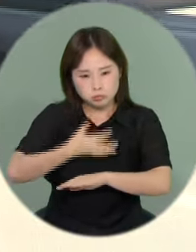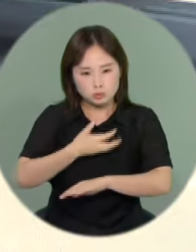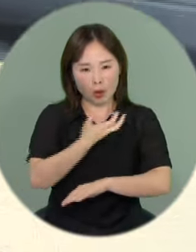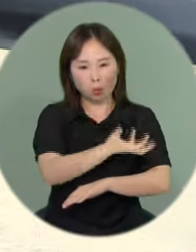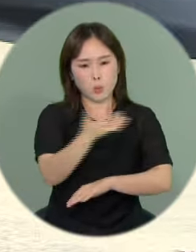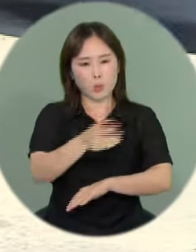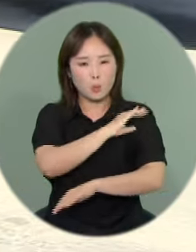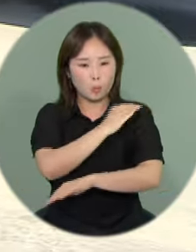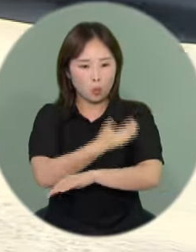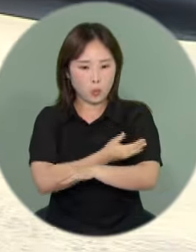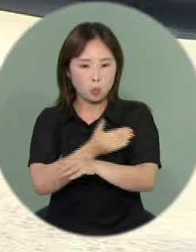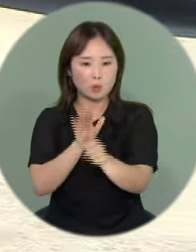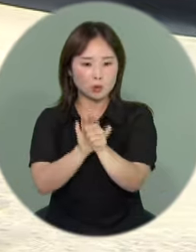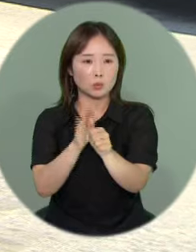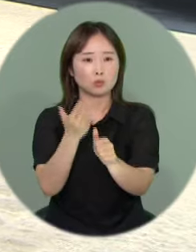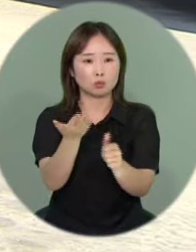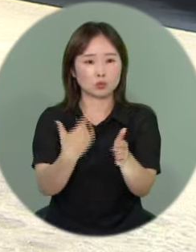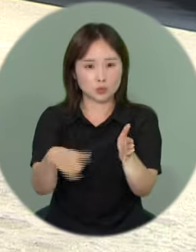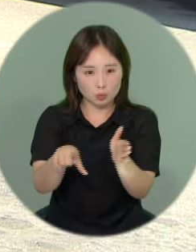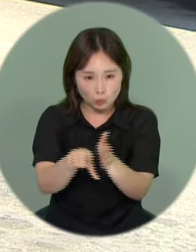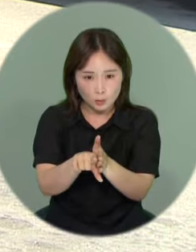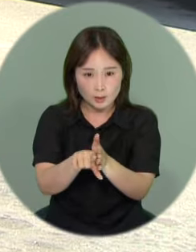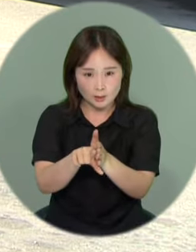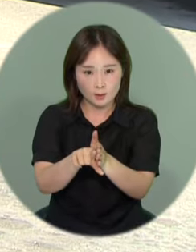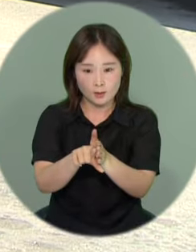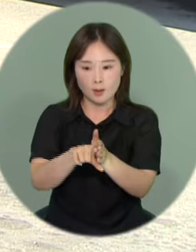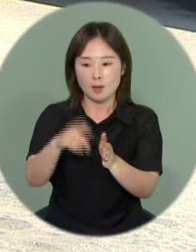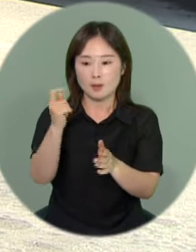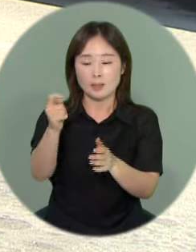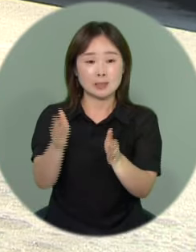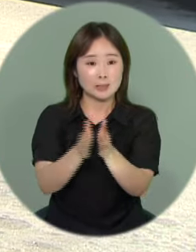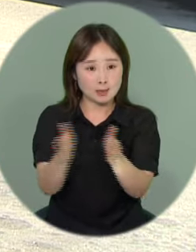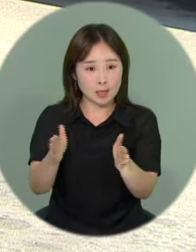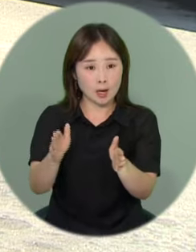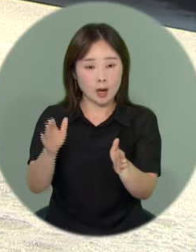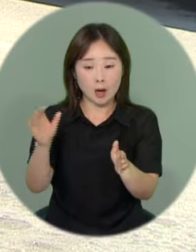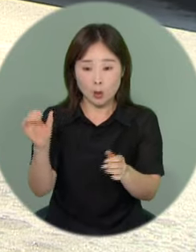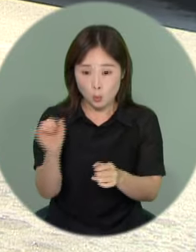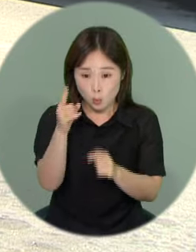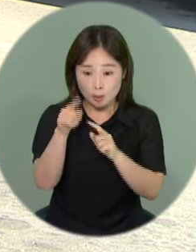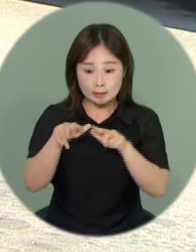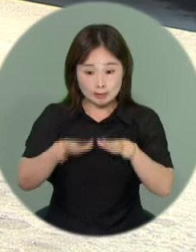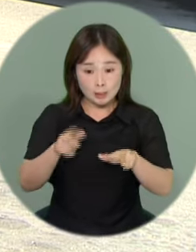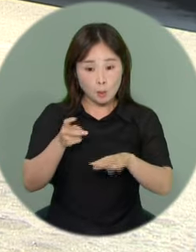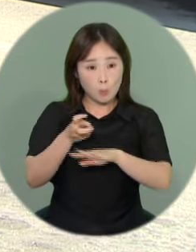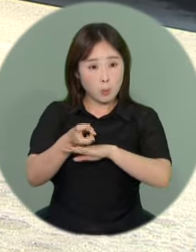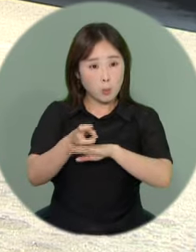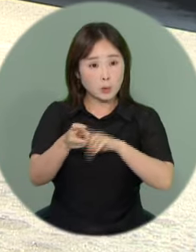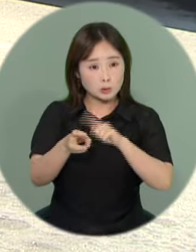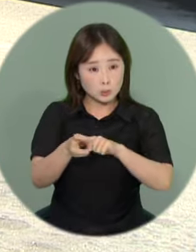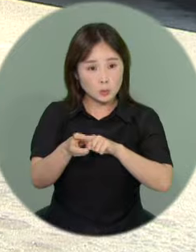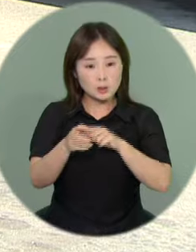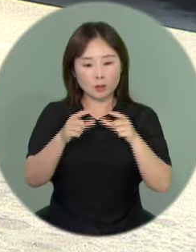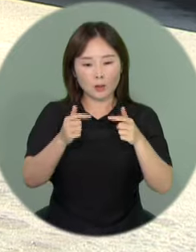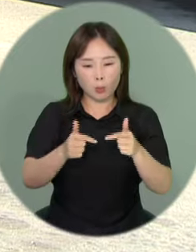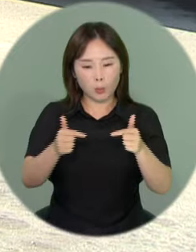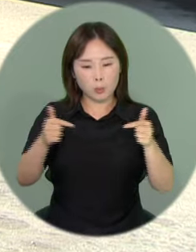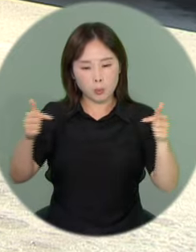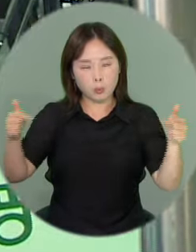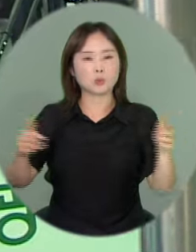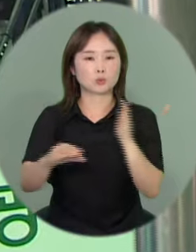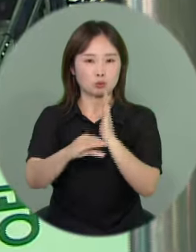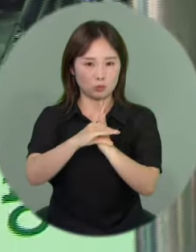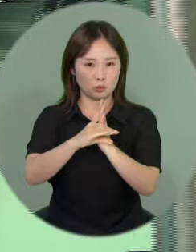위해 지난 2014년에 시작된 원 택시에 이어이 원 버스도 보편적 복지라는 인식이 확산됐기